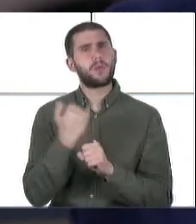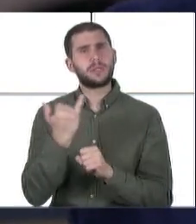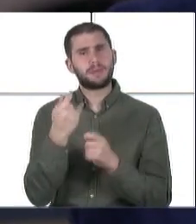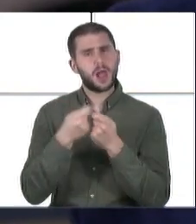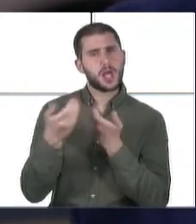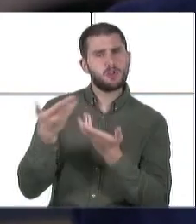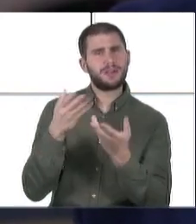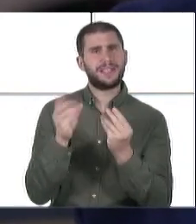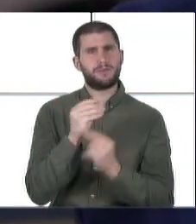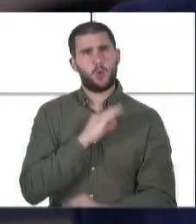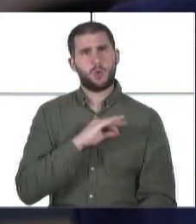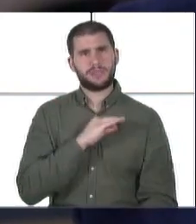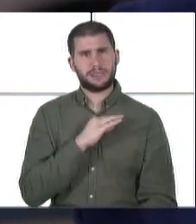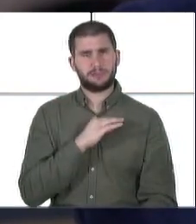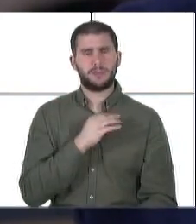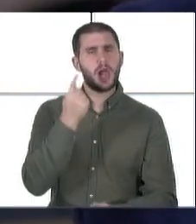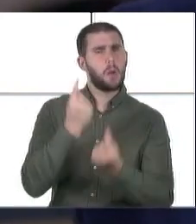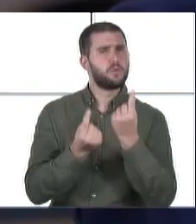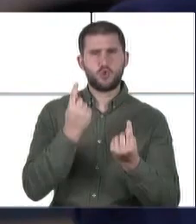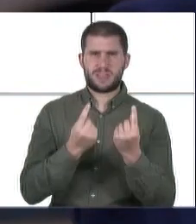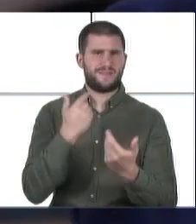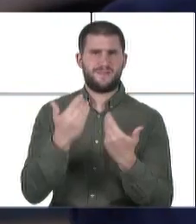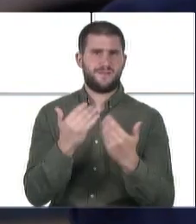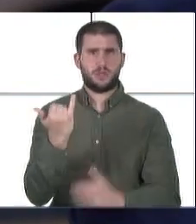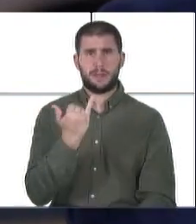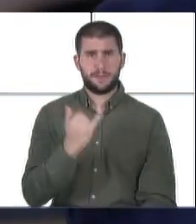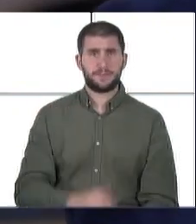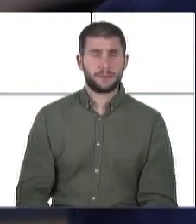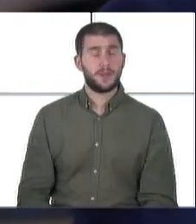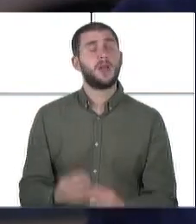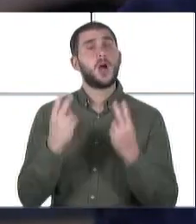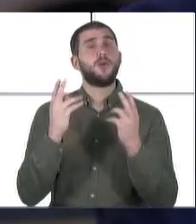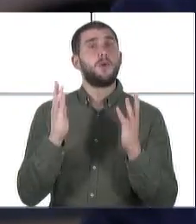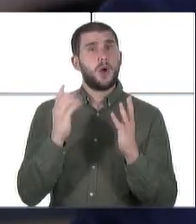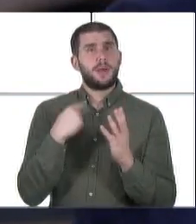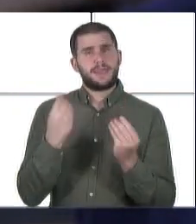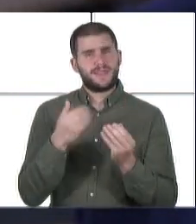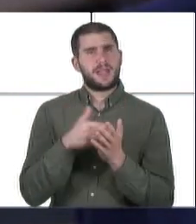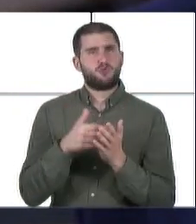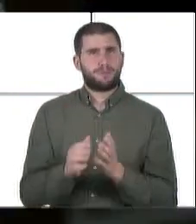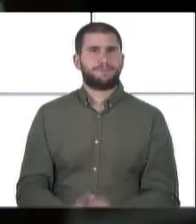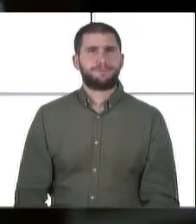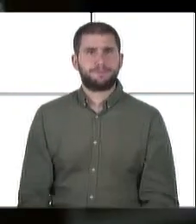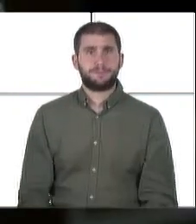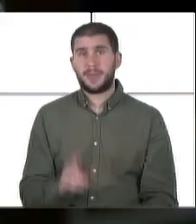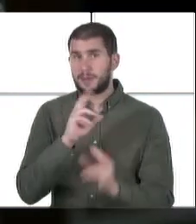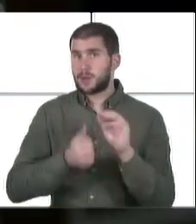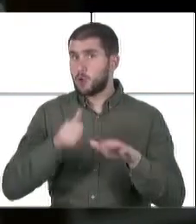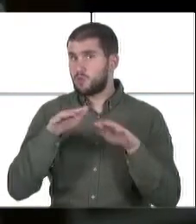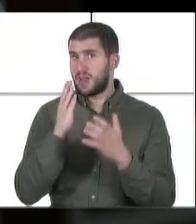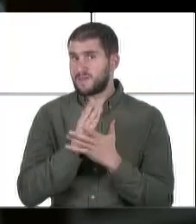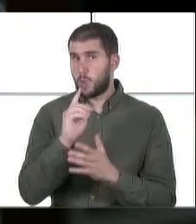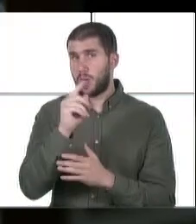עם הרוסים על בסיס שוטף. מאוד חשוב לנו שהדבר הזה יימשך. דיברת עם ראש הממשלה,